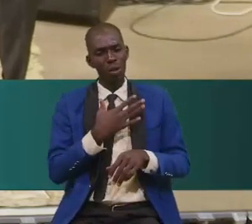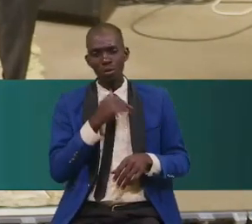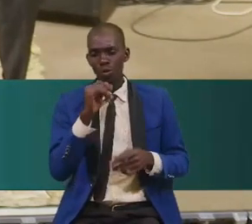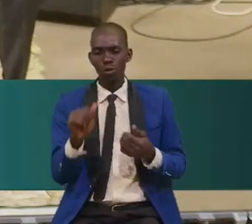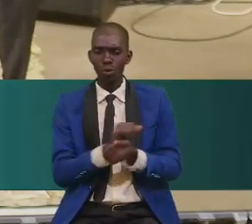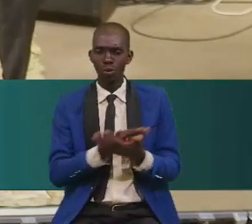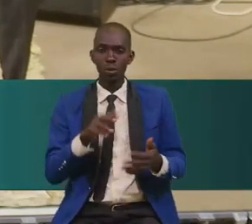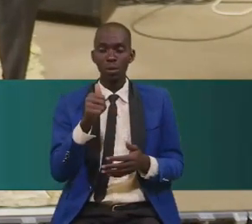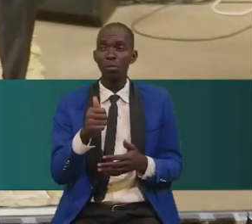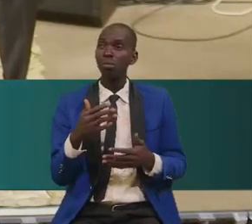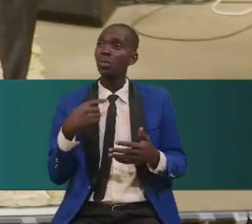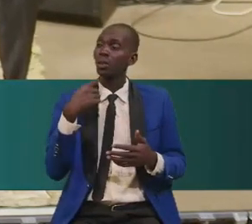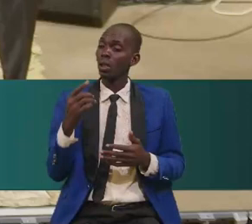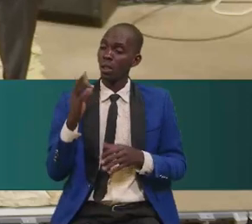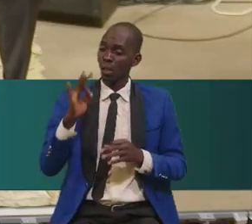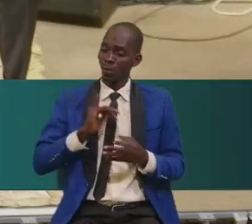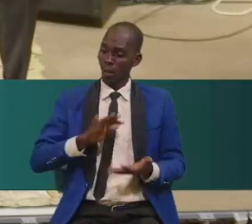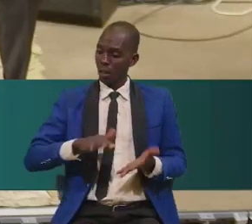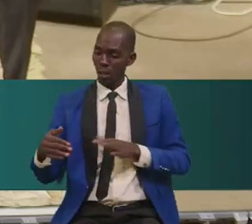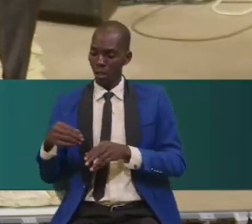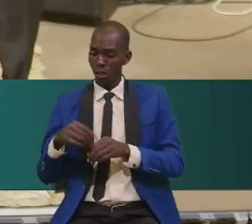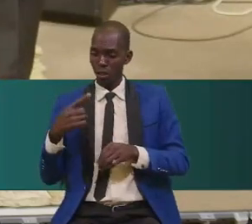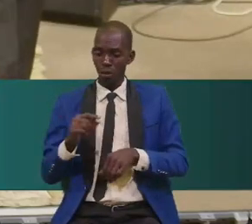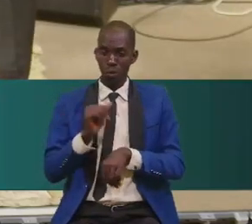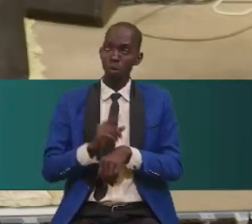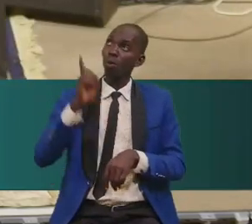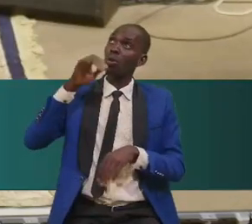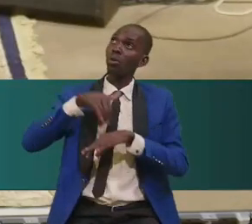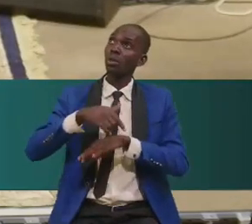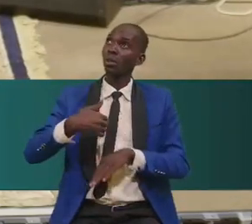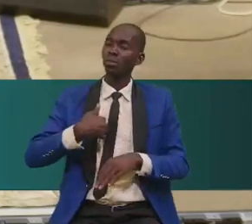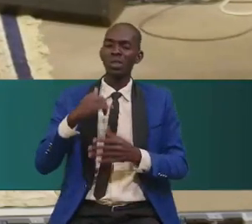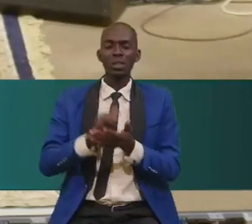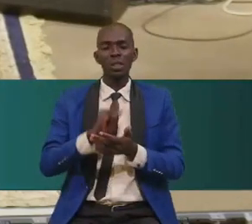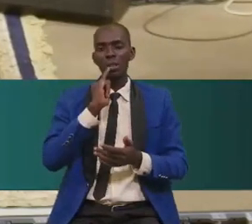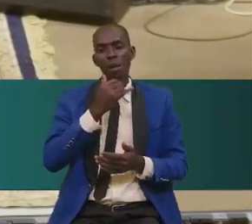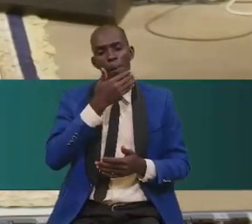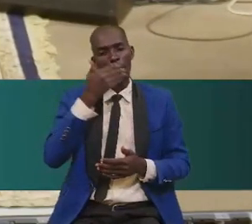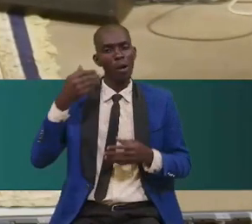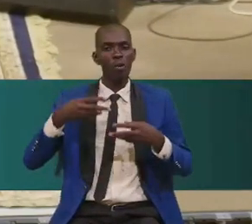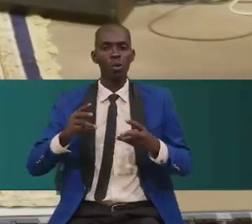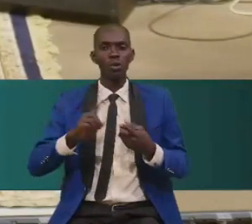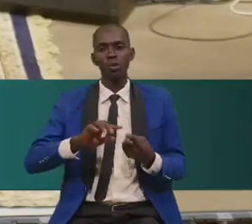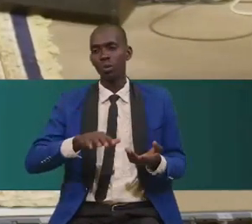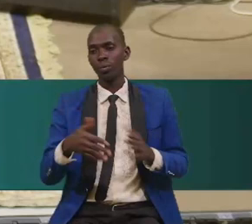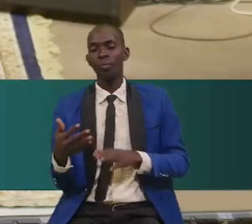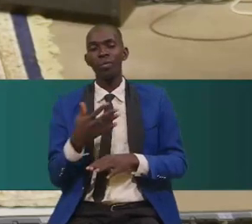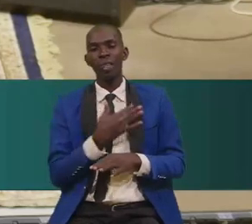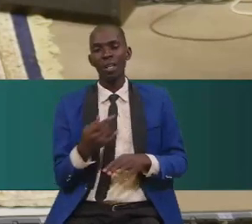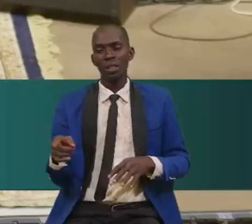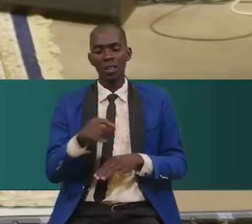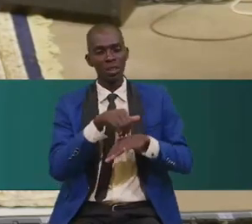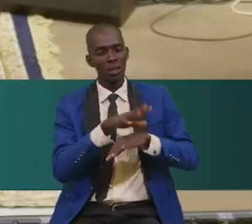meurs sur le travail que Dieu m'a appelé, c'est la même année de mourir. Alors, ils